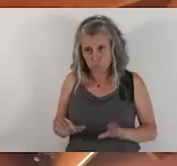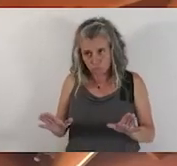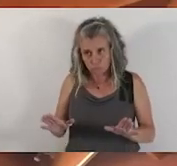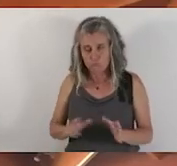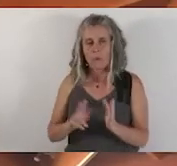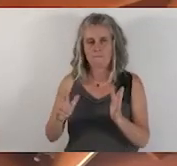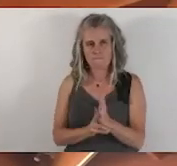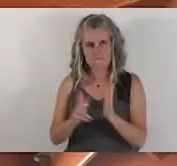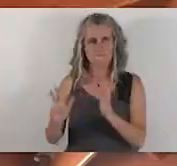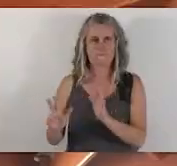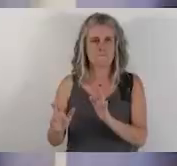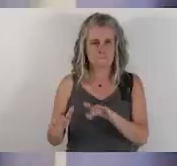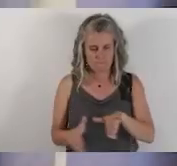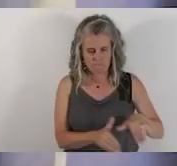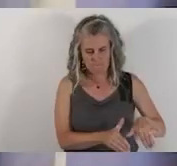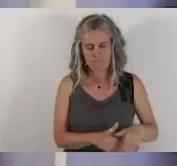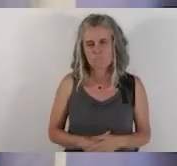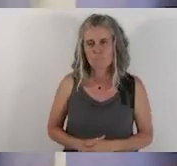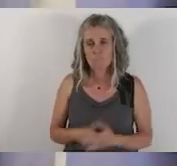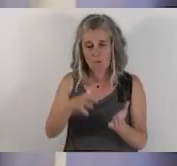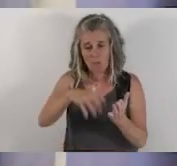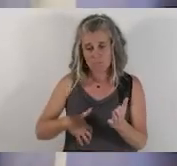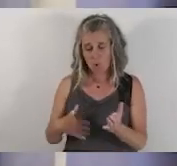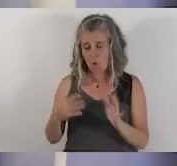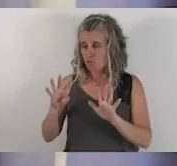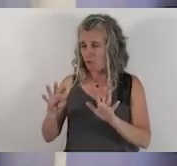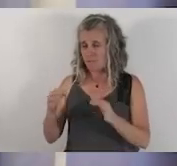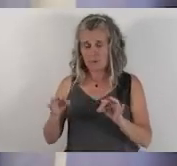Conseil d'arrondissement. 9 et 10.